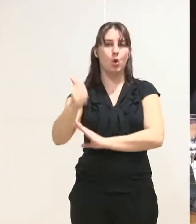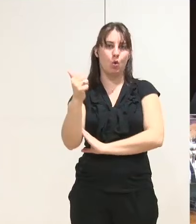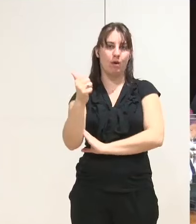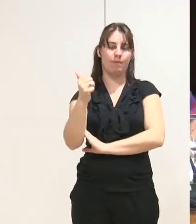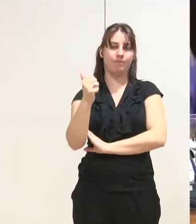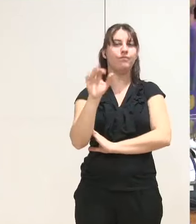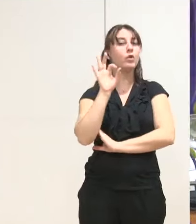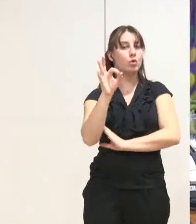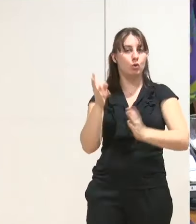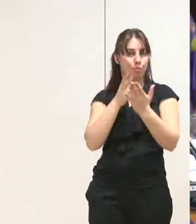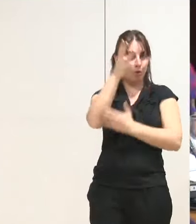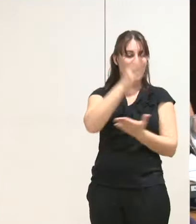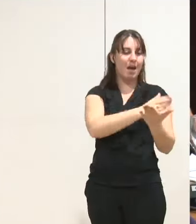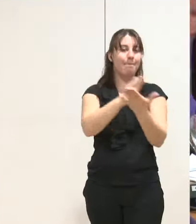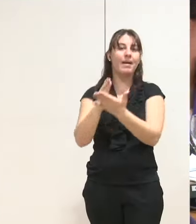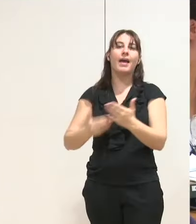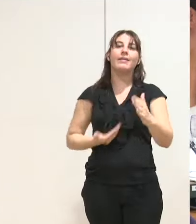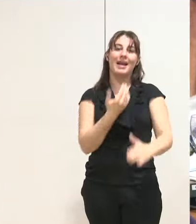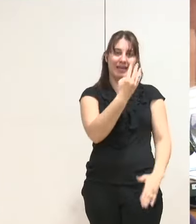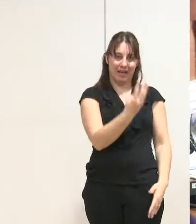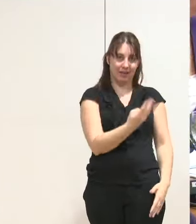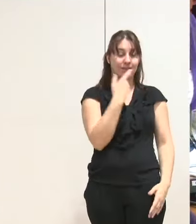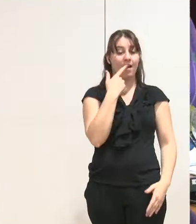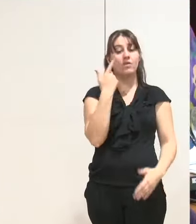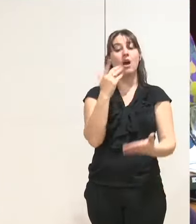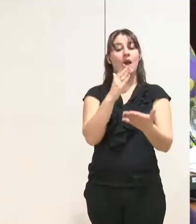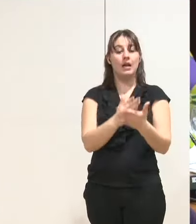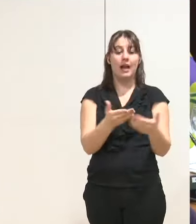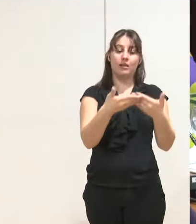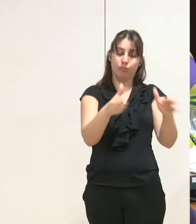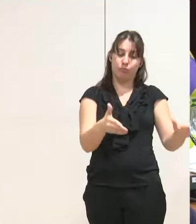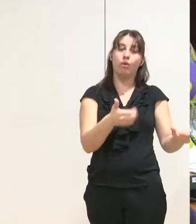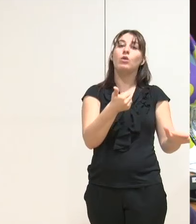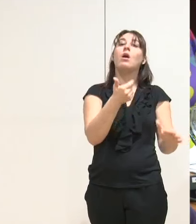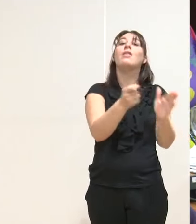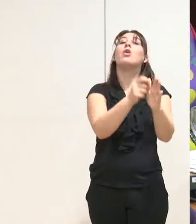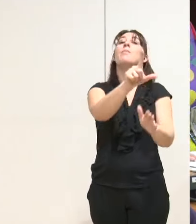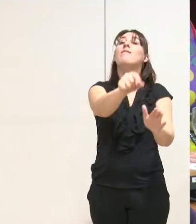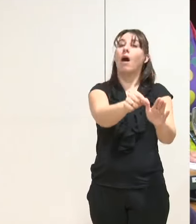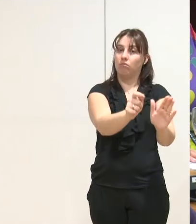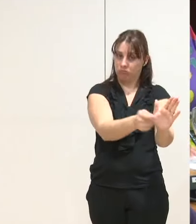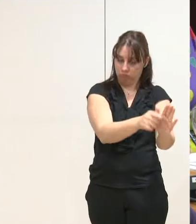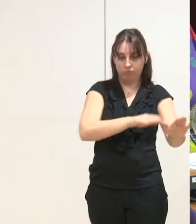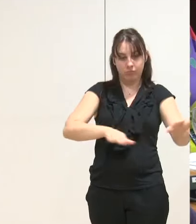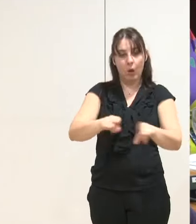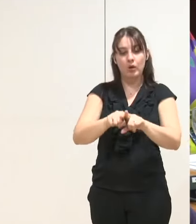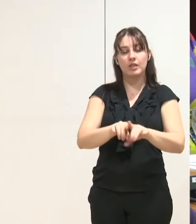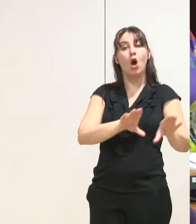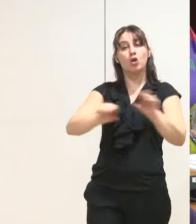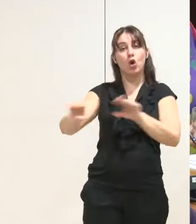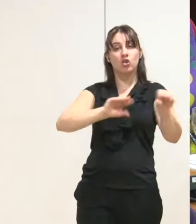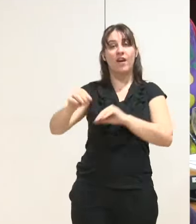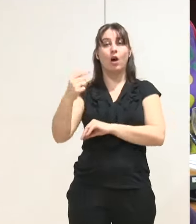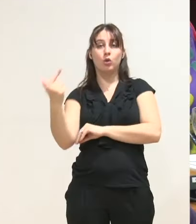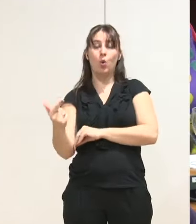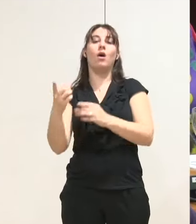ce projet de quatre classes maternelles répond non seulement à l'ouverture d'une classe de maternelle d'ici 2020 comme je vous l'ai dit mais aussi au transfert de deux classes maternelles de